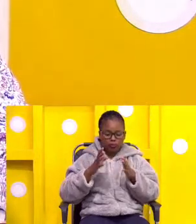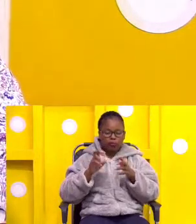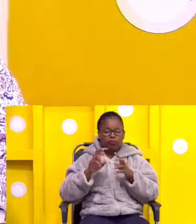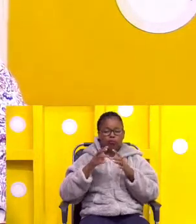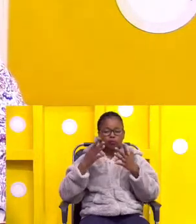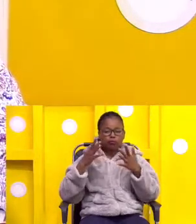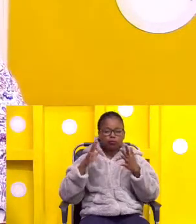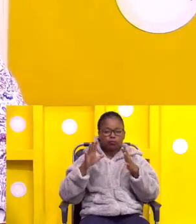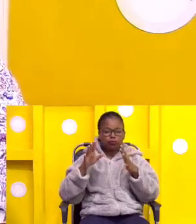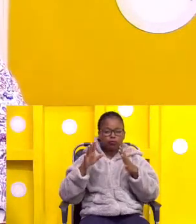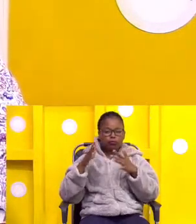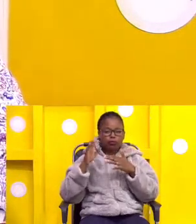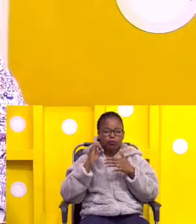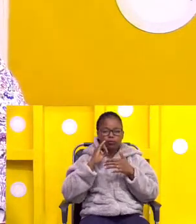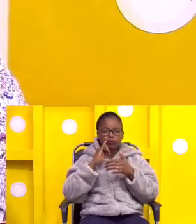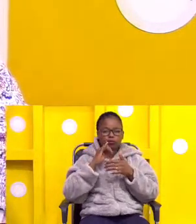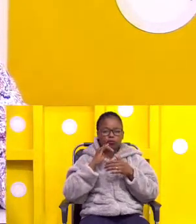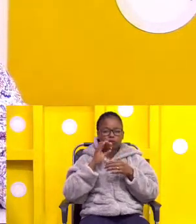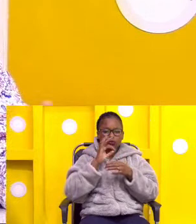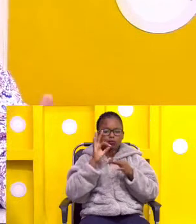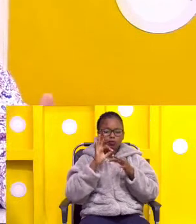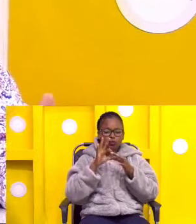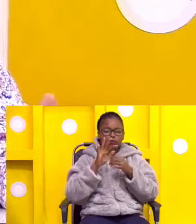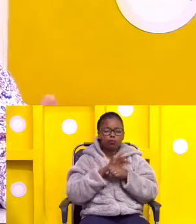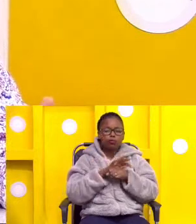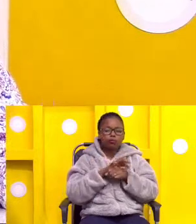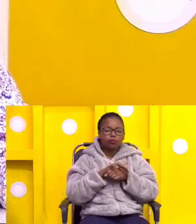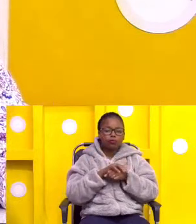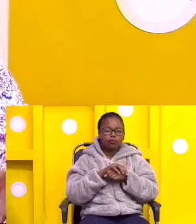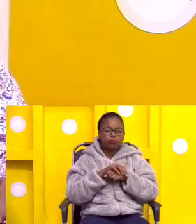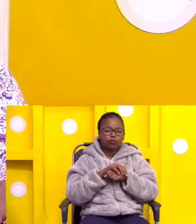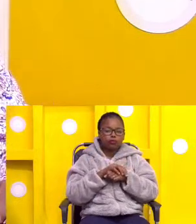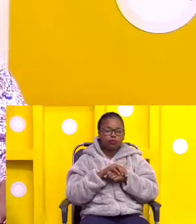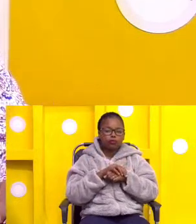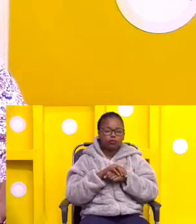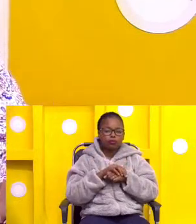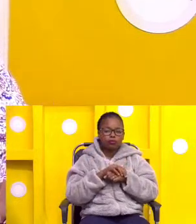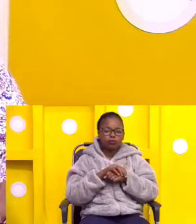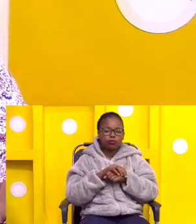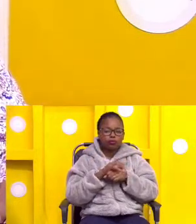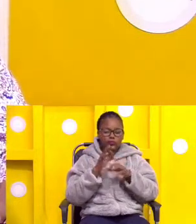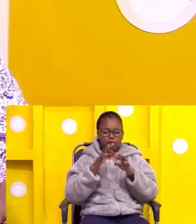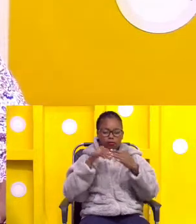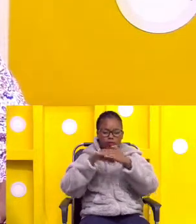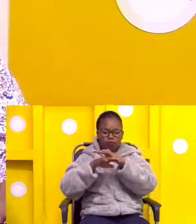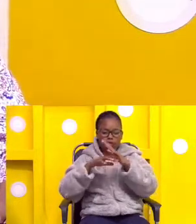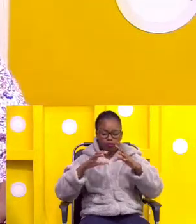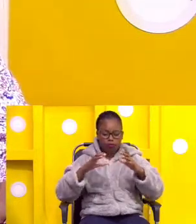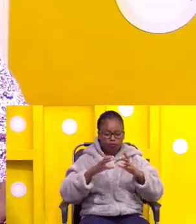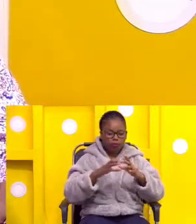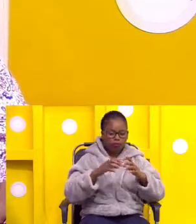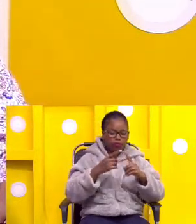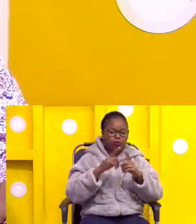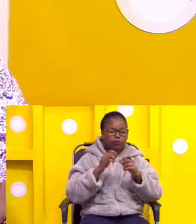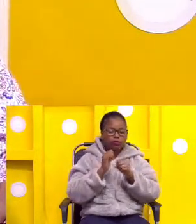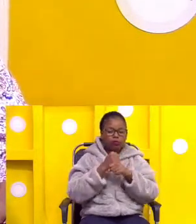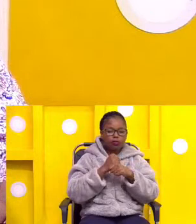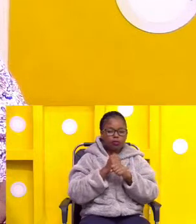ngai witå nä mwihokeku wä thä iniä wa kambuni-inä ä yo no ndå ramehoka ndå ramä tua ngai